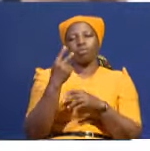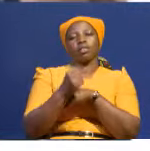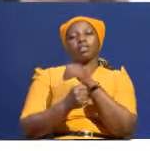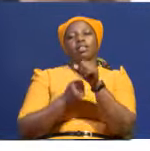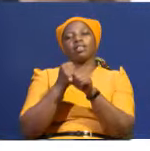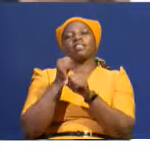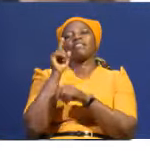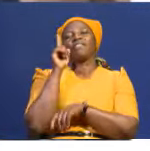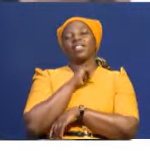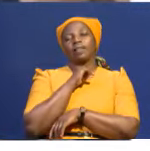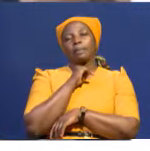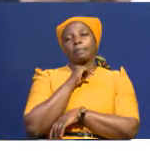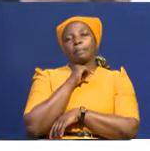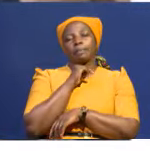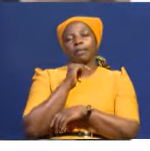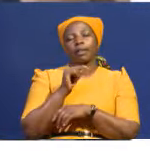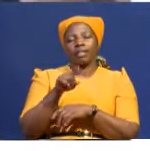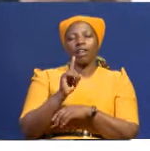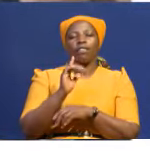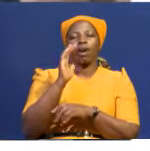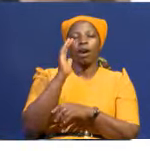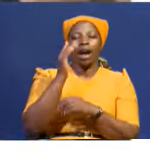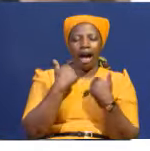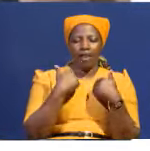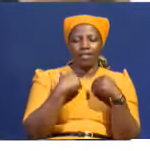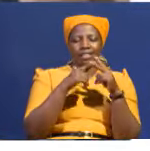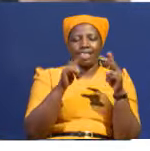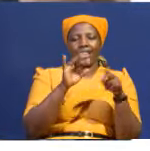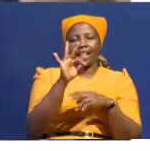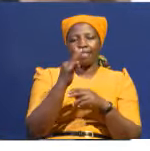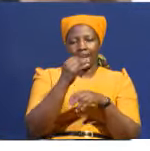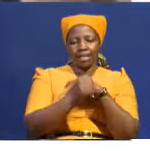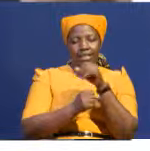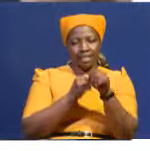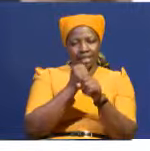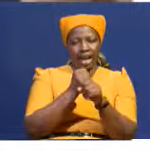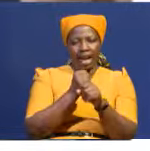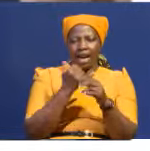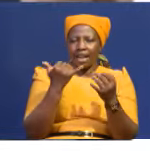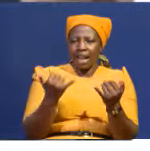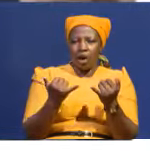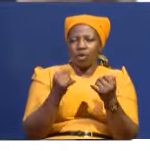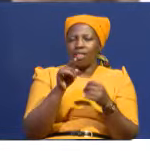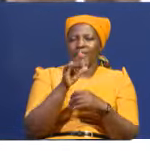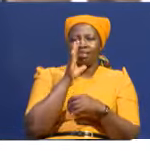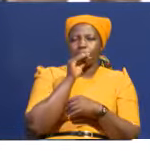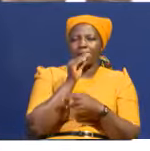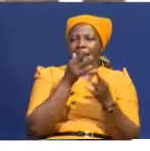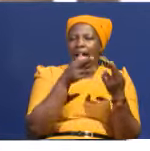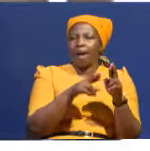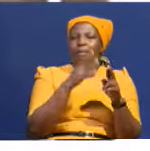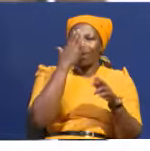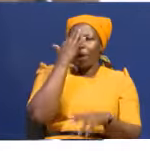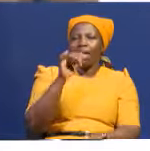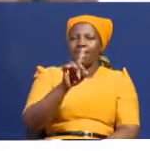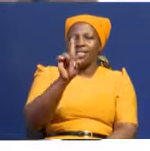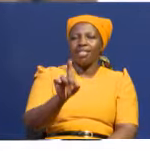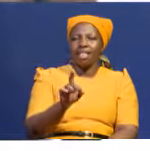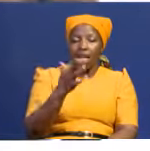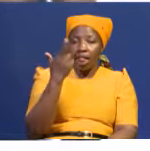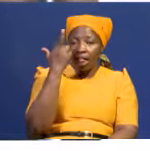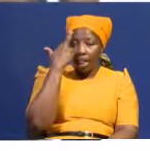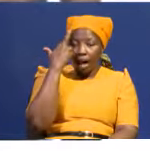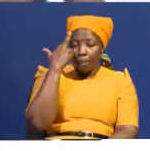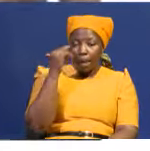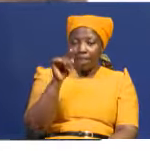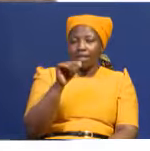atakuwa ashaanza mwaka wa tatu. Lakini kwa nini jambo kama hili linafanyika? Kumbuka si kwamba